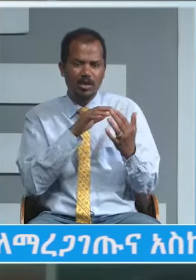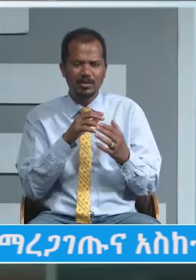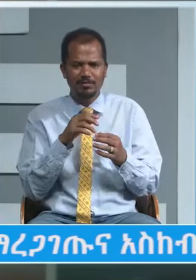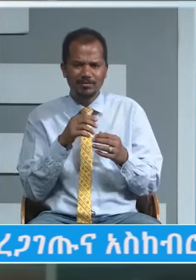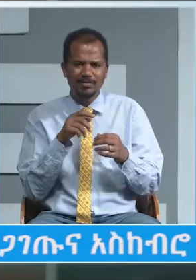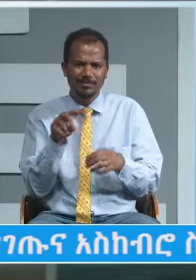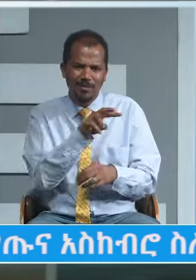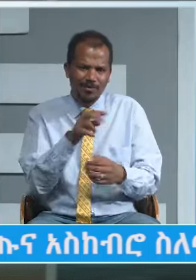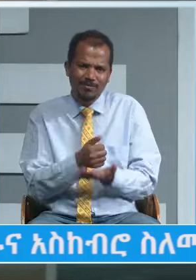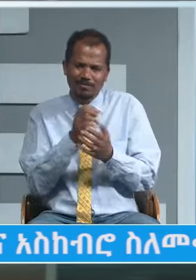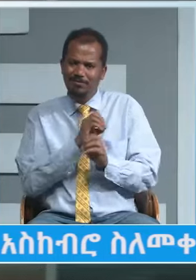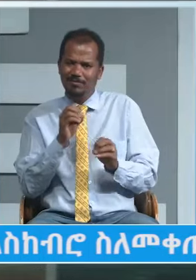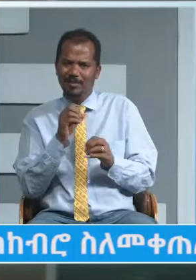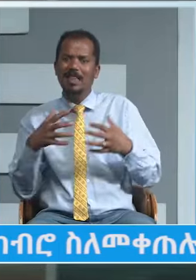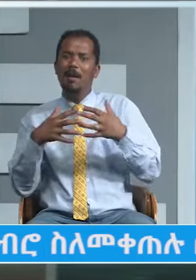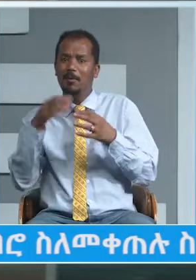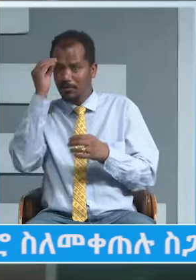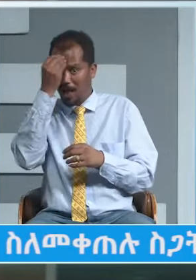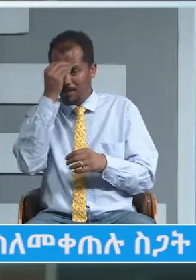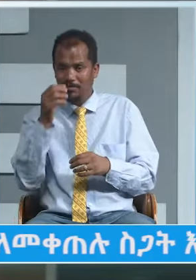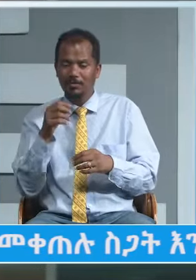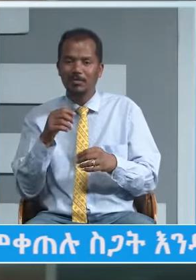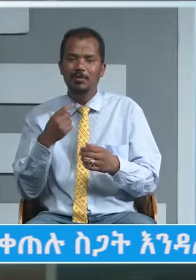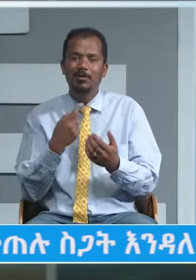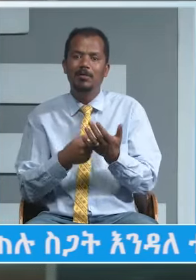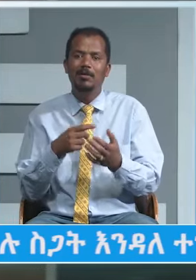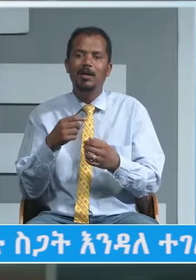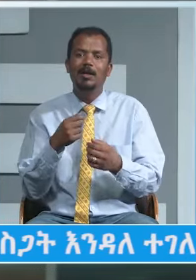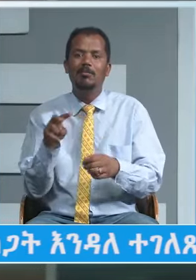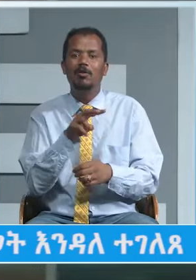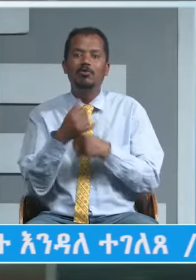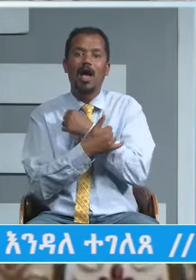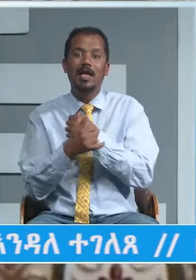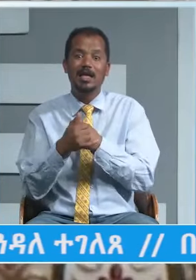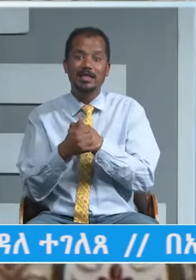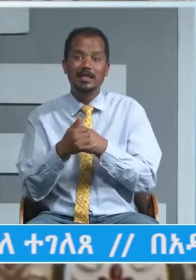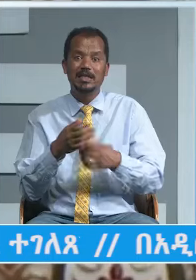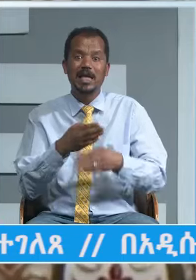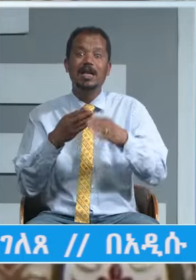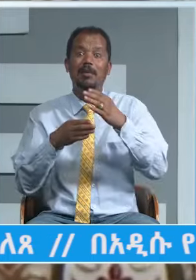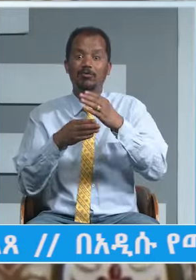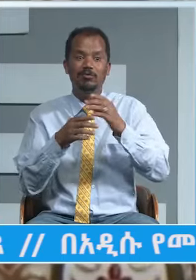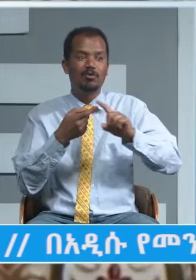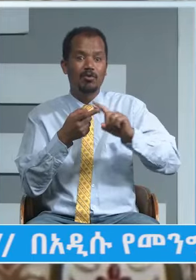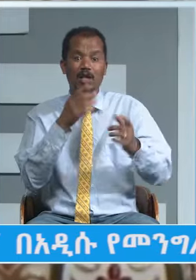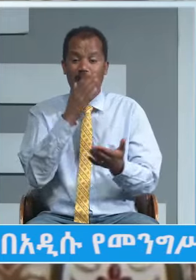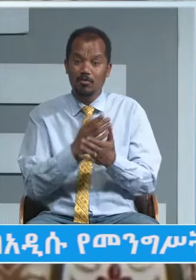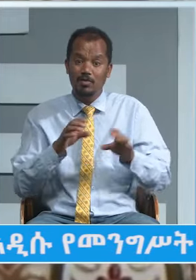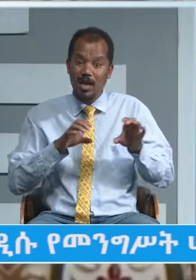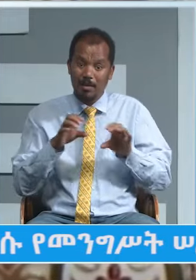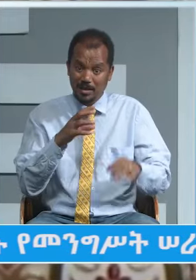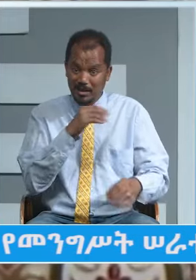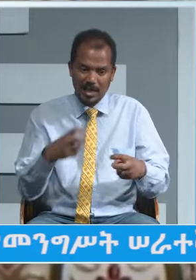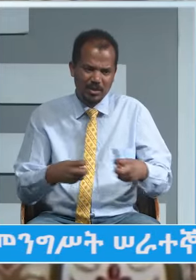አቋም ይዛ የዘለቀችው የተባበሩት አረብ ኤምሬትስ በእስረኞች ልውውጥ በሁለቱ ሀገራት መካከል የገነባችውን እምነት የተኩስ አቁም